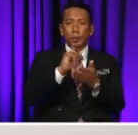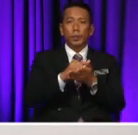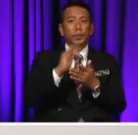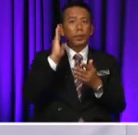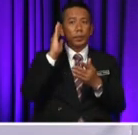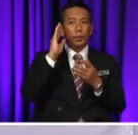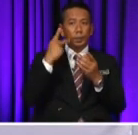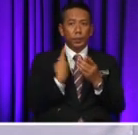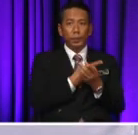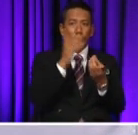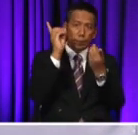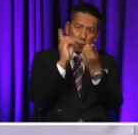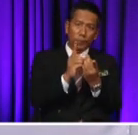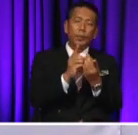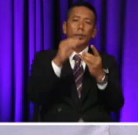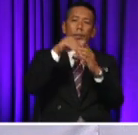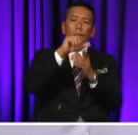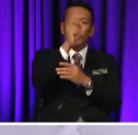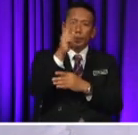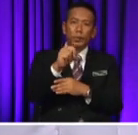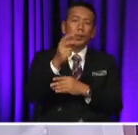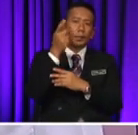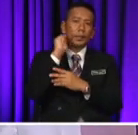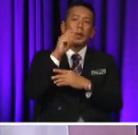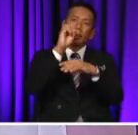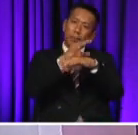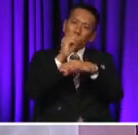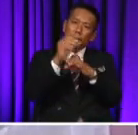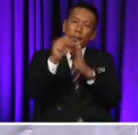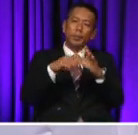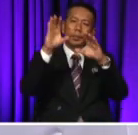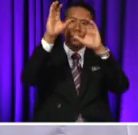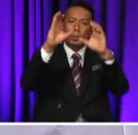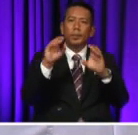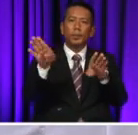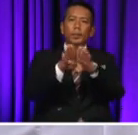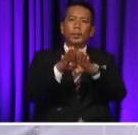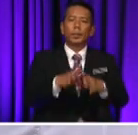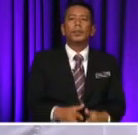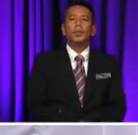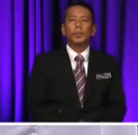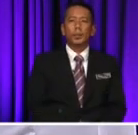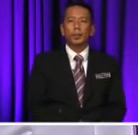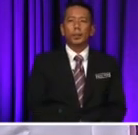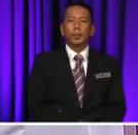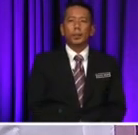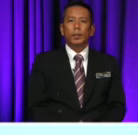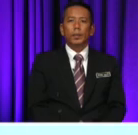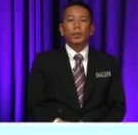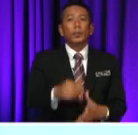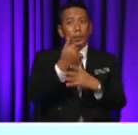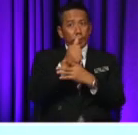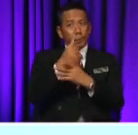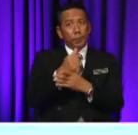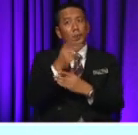yang tadi menunggu kesalahan secara tertutup oke baiklah baik alhamdulillah itulah antara